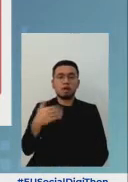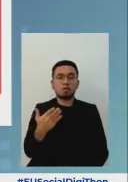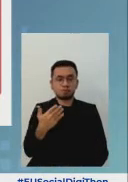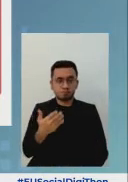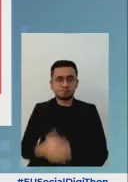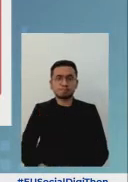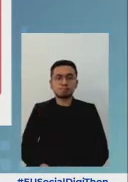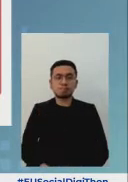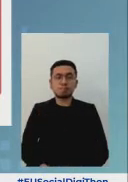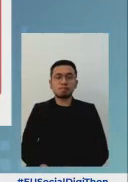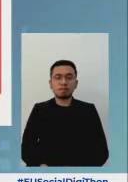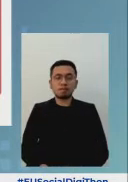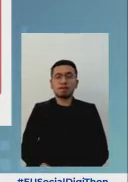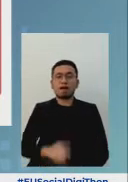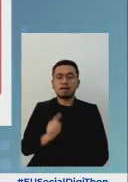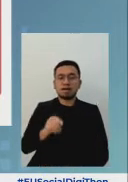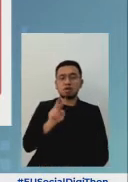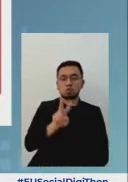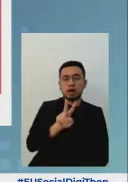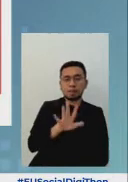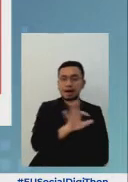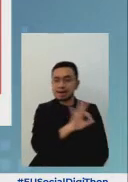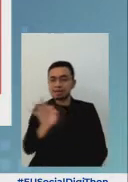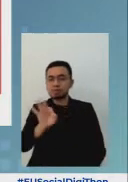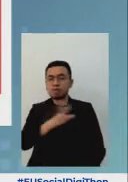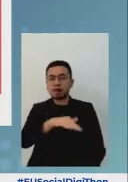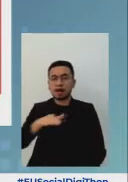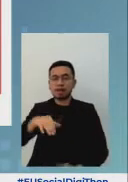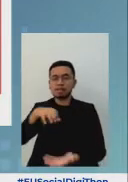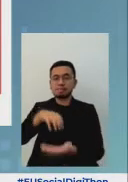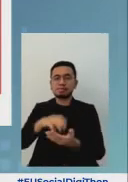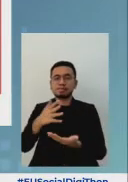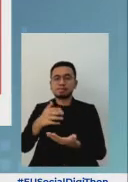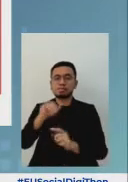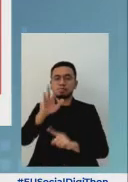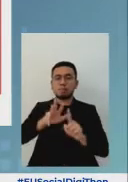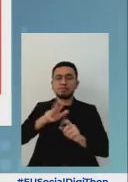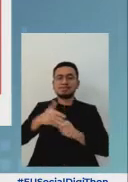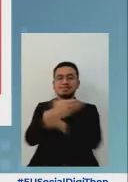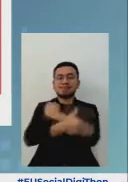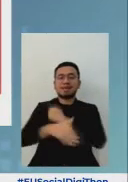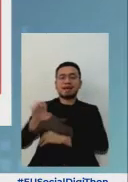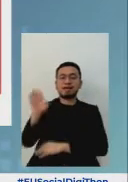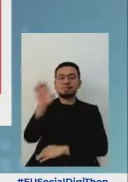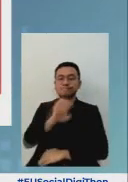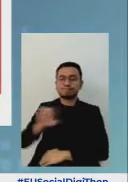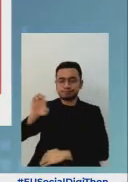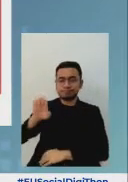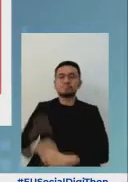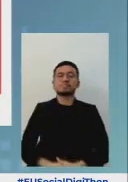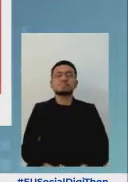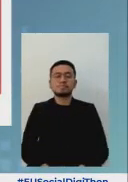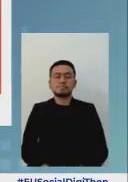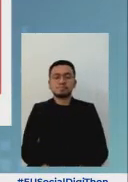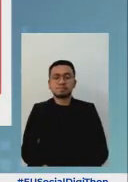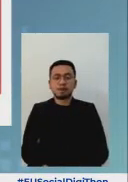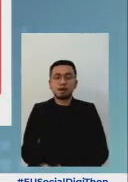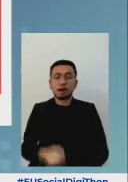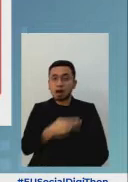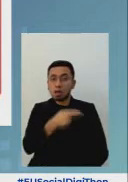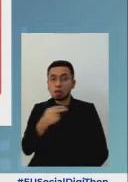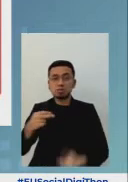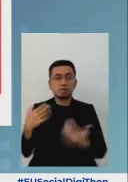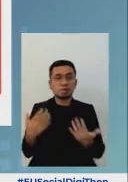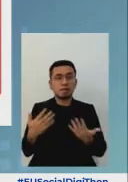terhadap sekitar 25 ribu anak di 19 negara Uni Eropa. Nah, kalau di Indonesia bagaimana? Ternyata di